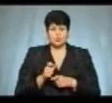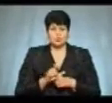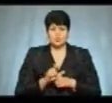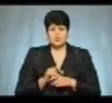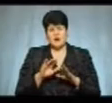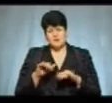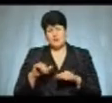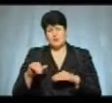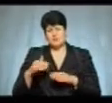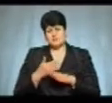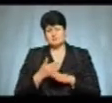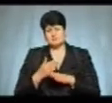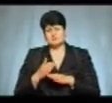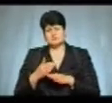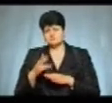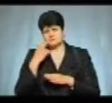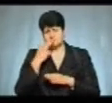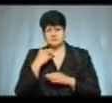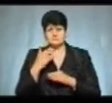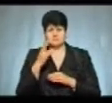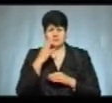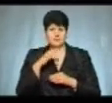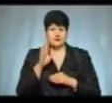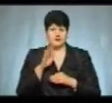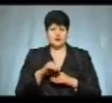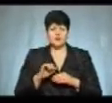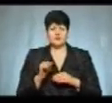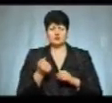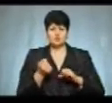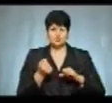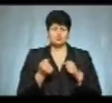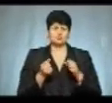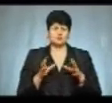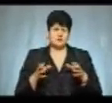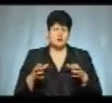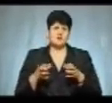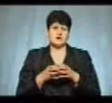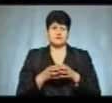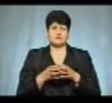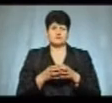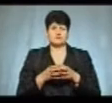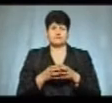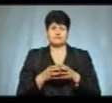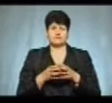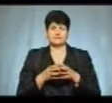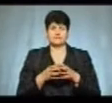так тягуєшся і привикаєш. Дружба, то все разом. Спільність. В кінці